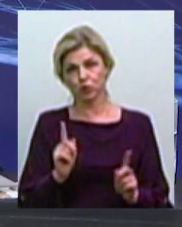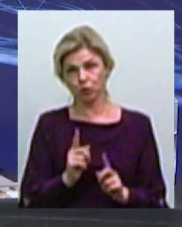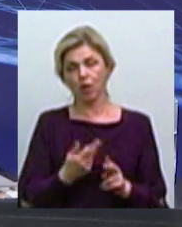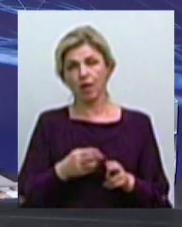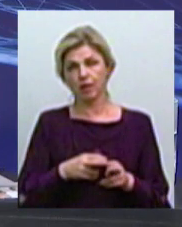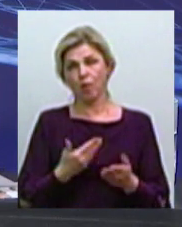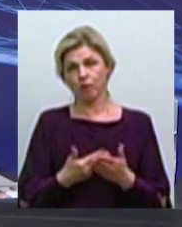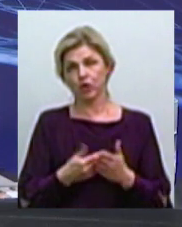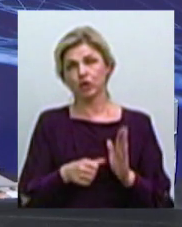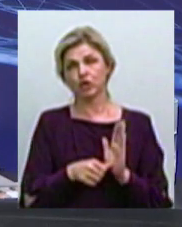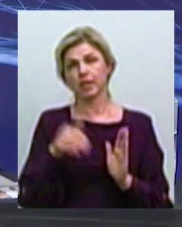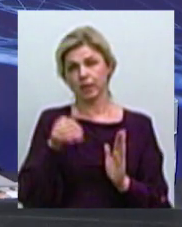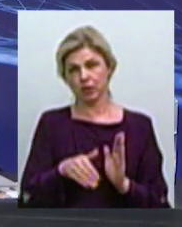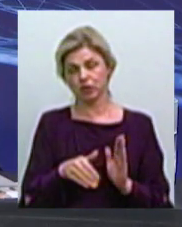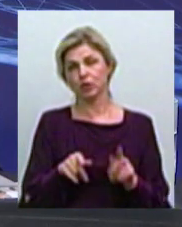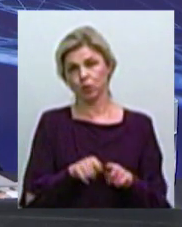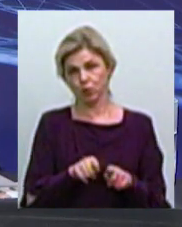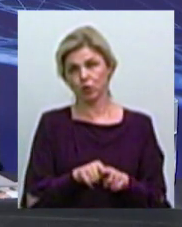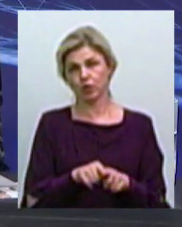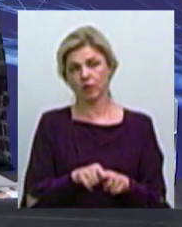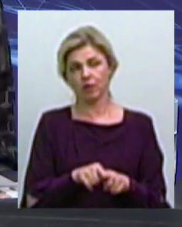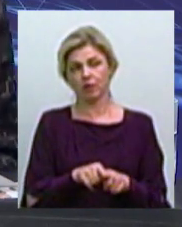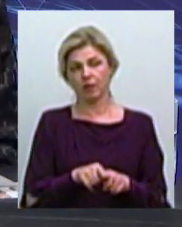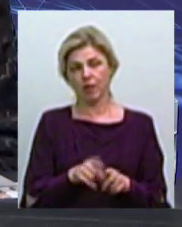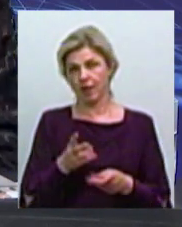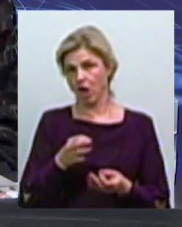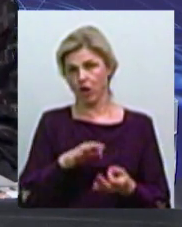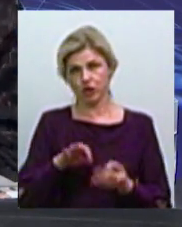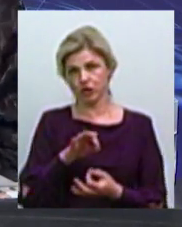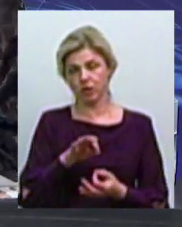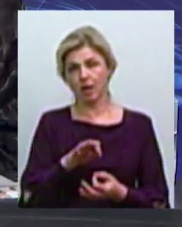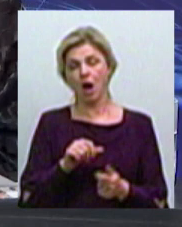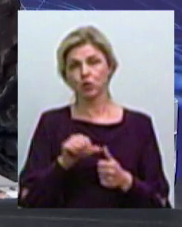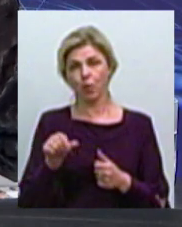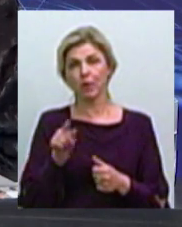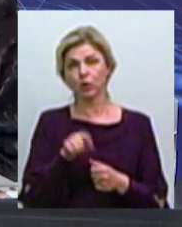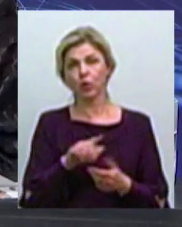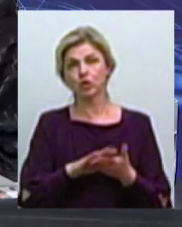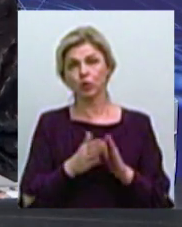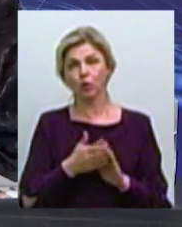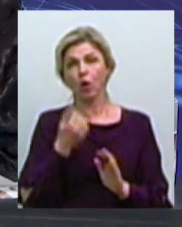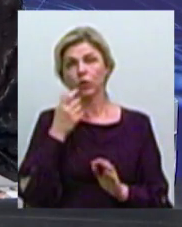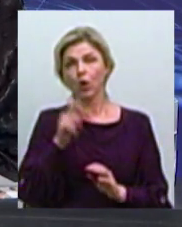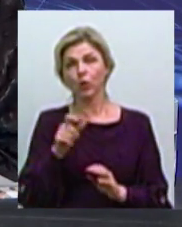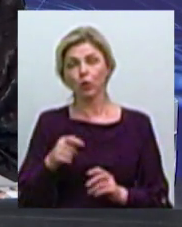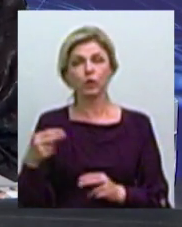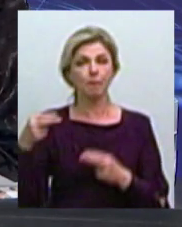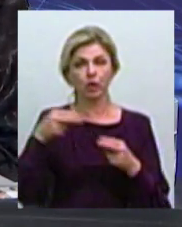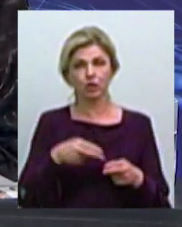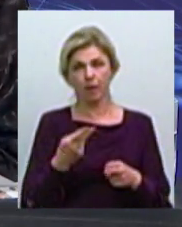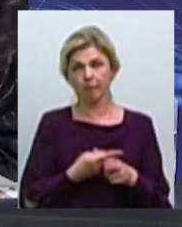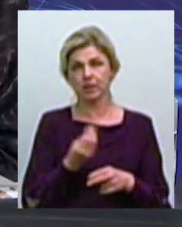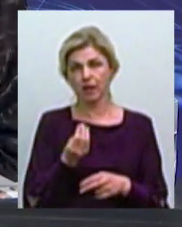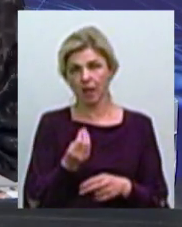принципе, около 6 тысяч гривен тоже, ну, вроде как бы не лишнее. Особенно в тех ситуациях, когда люди приезжают без денег, без вещей,